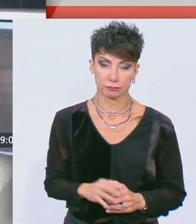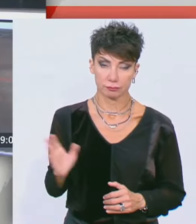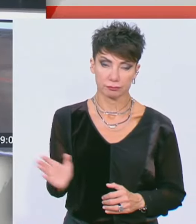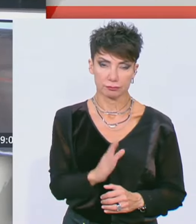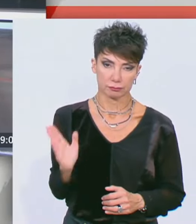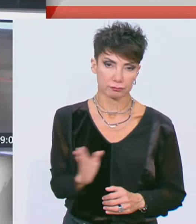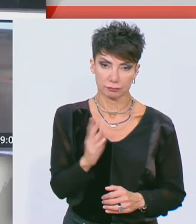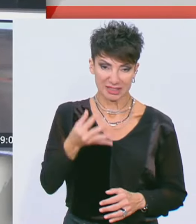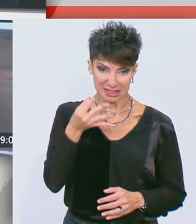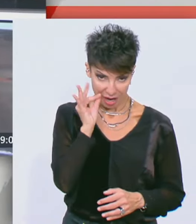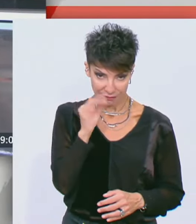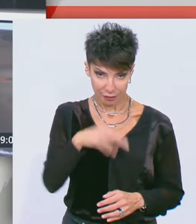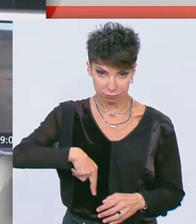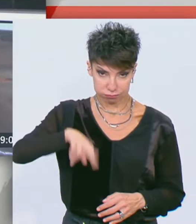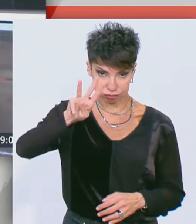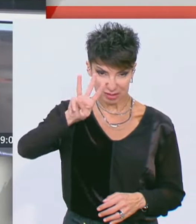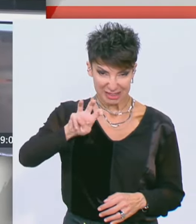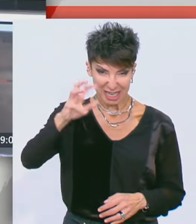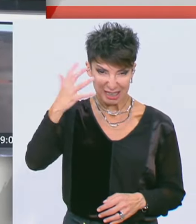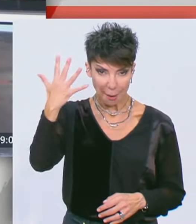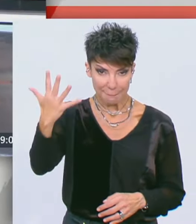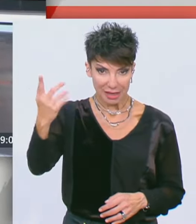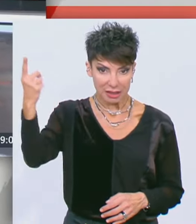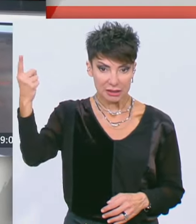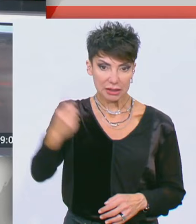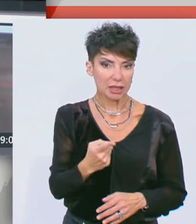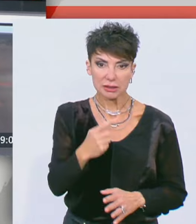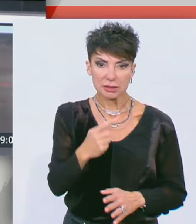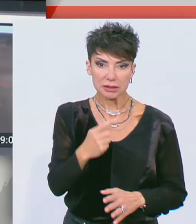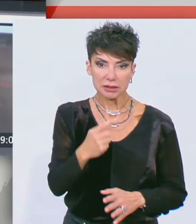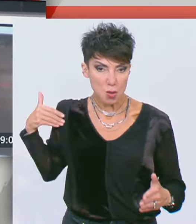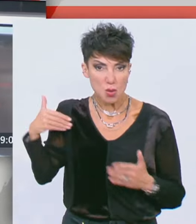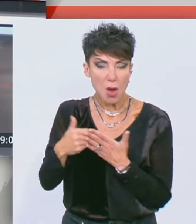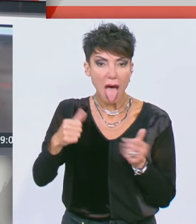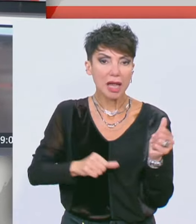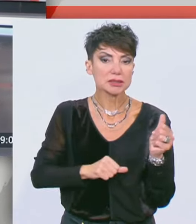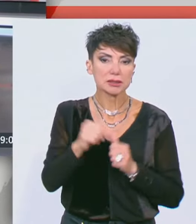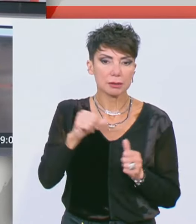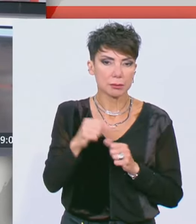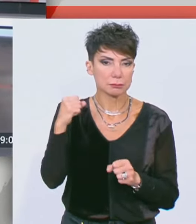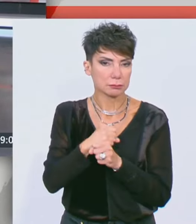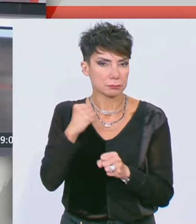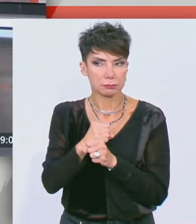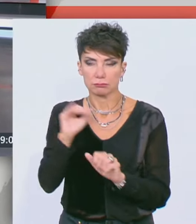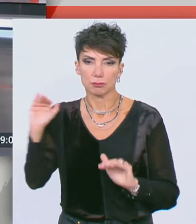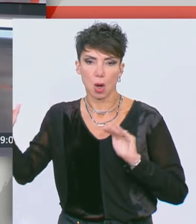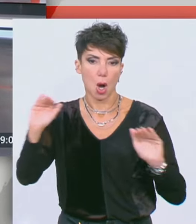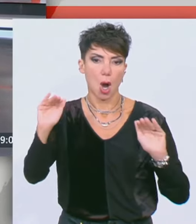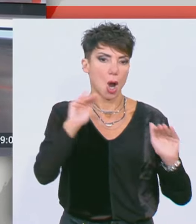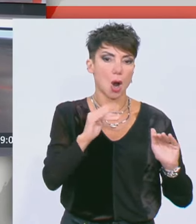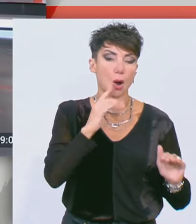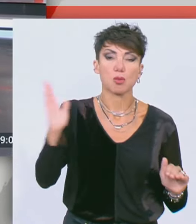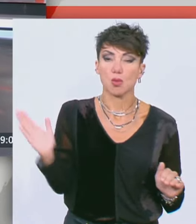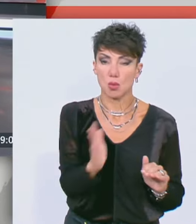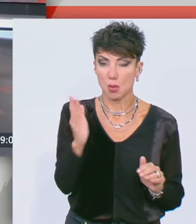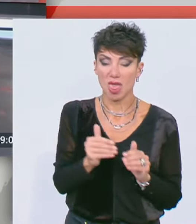Κυρίες και κύριοι, αύξηση μέχρι και 35% καταγράφεται στις τιμές χοντρικής στον καφέ το τελευταίο εξάμηνο. Οι επαγγελματίες προειδοποιούν ότι θα έρθει